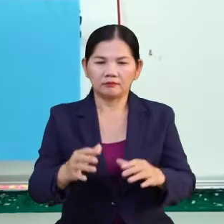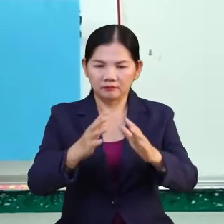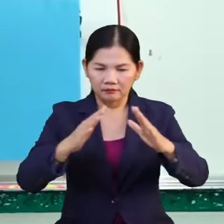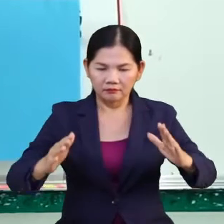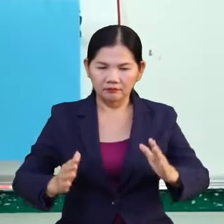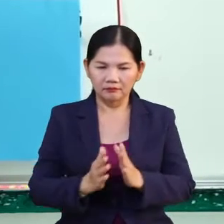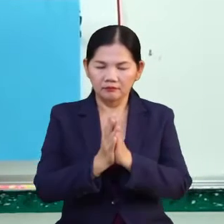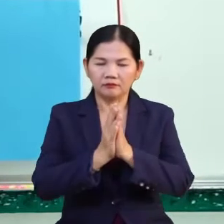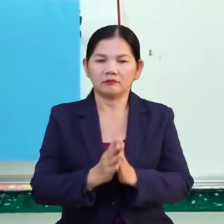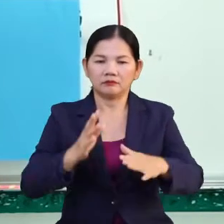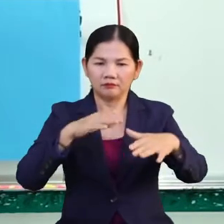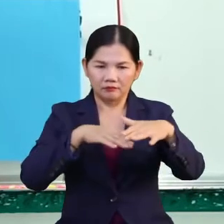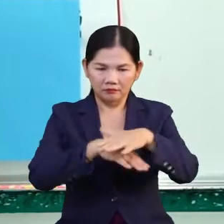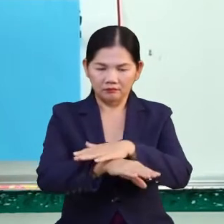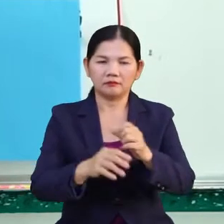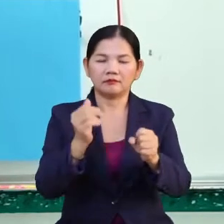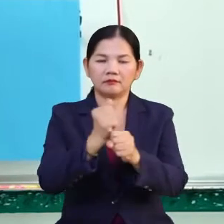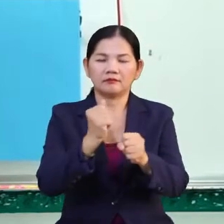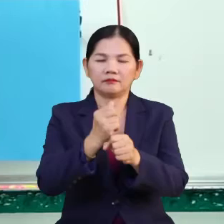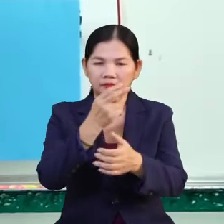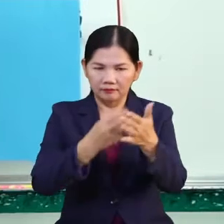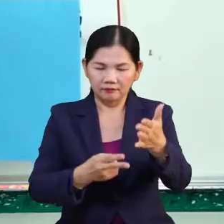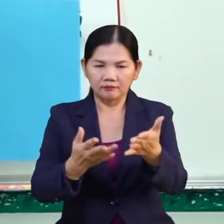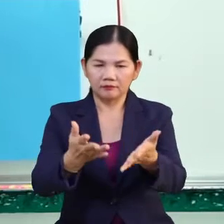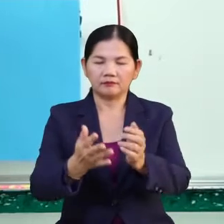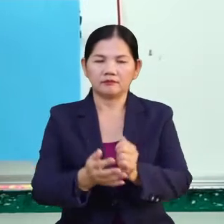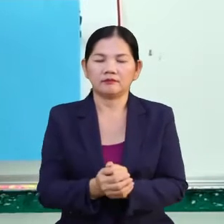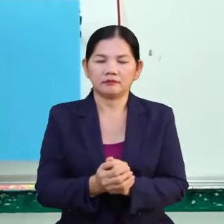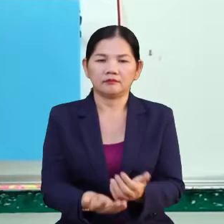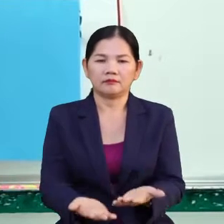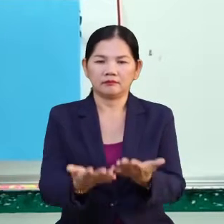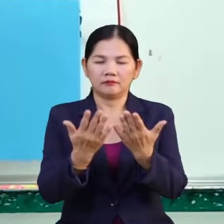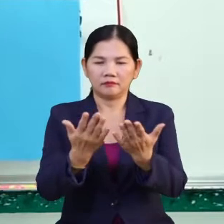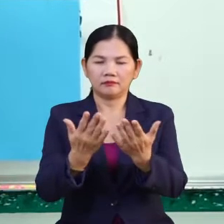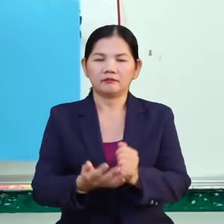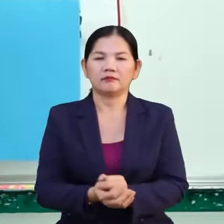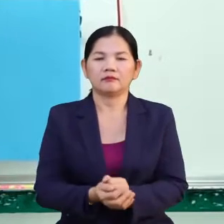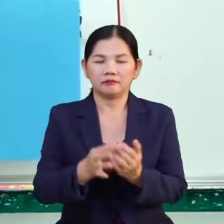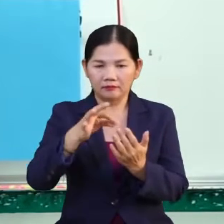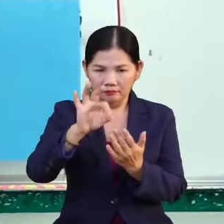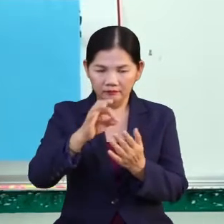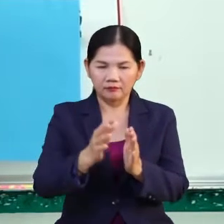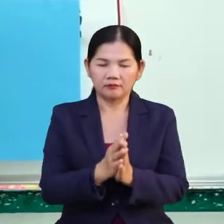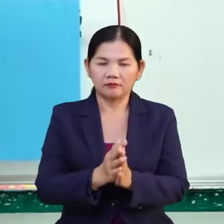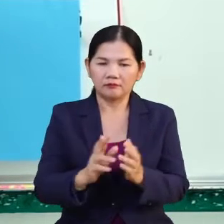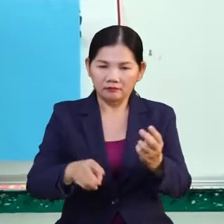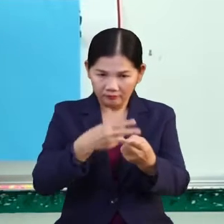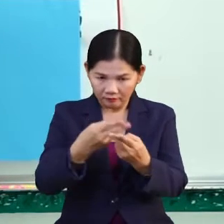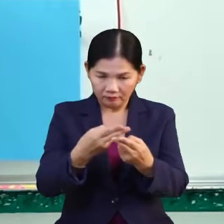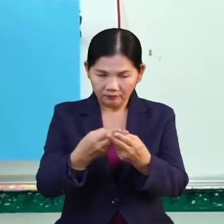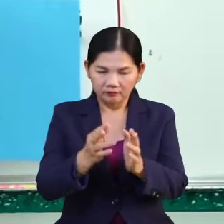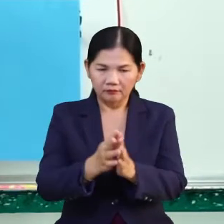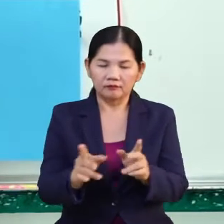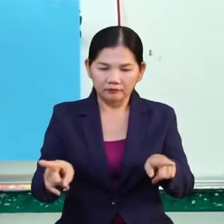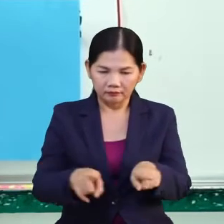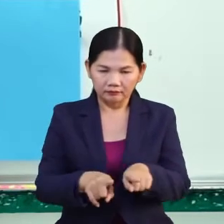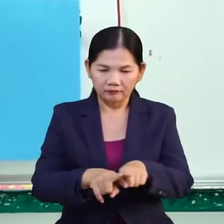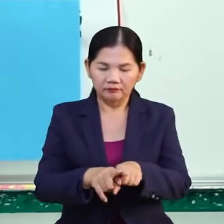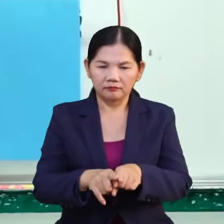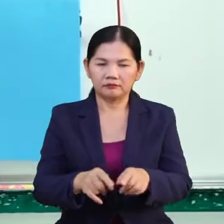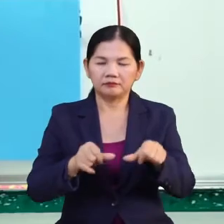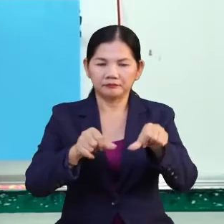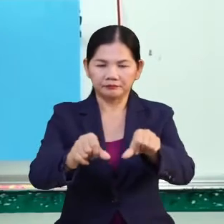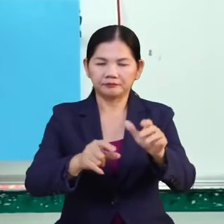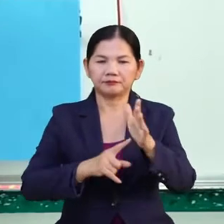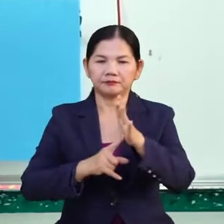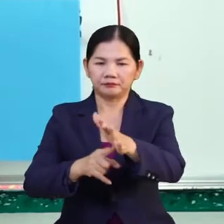ម្នាក់នៅពេលដែលគេចូលវត្តគេធ្វើមិនខ្លះតើឥឡូវផ្ទៀងផ្ទាត់ចម្លើយជាមួយអ្នកគ្រូថាតើអ្វីដែលកូនឆ្លើយមុននេះដូចនឹងអ្វីដែលអ្នកគ្រូចាប